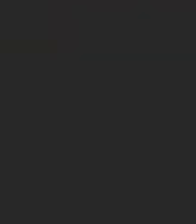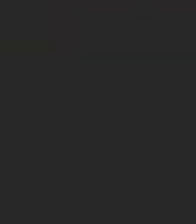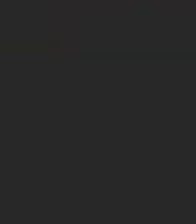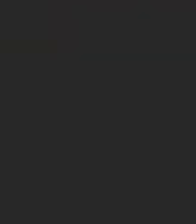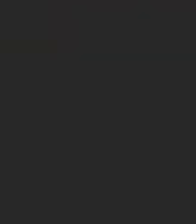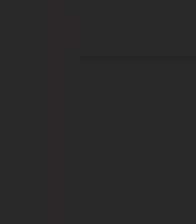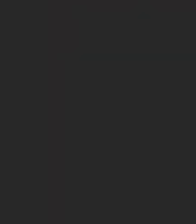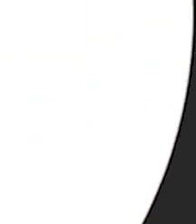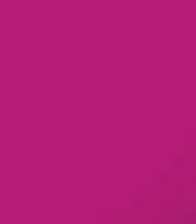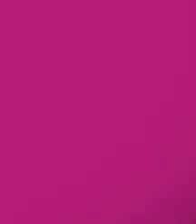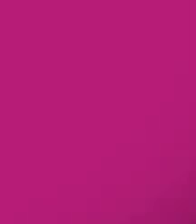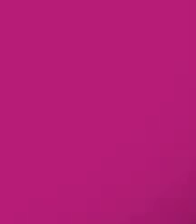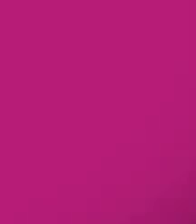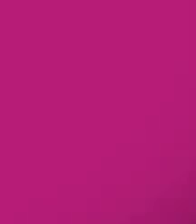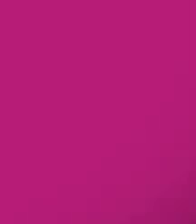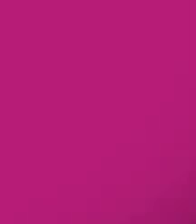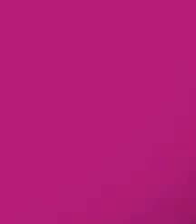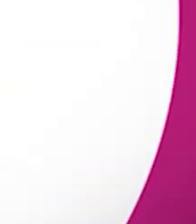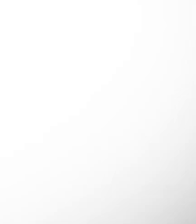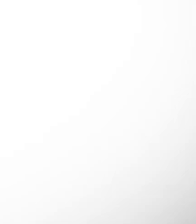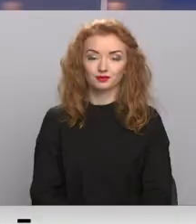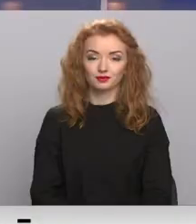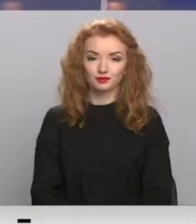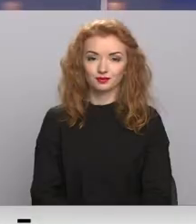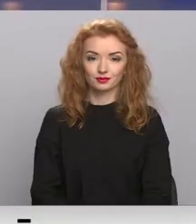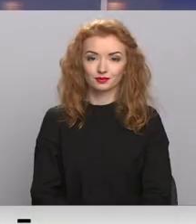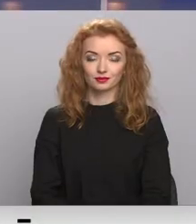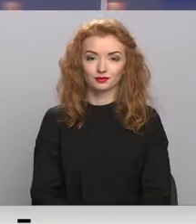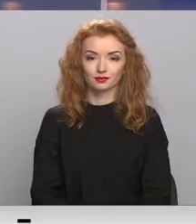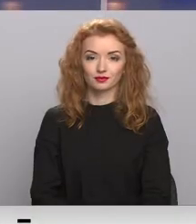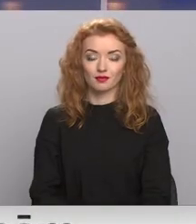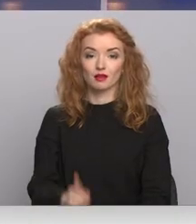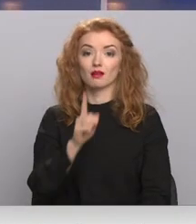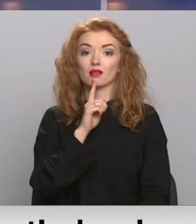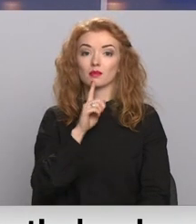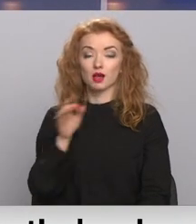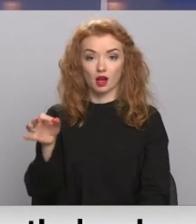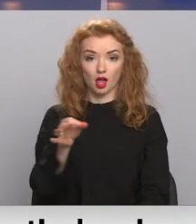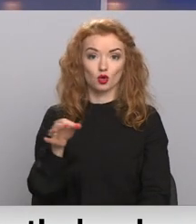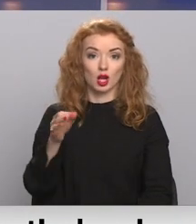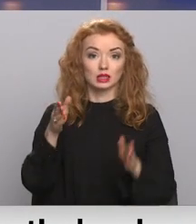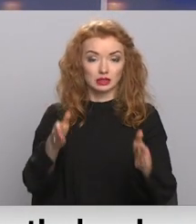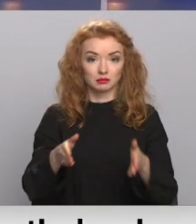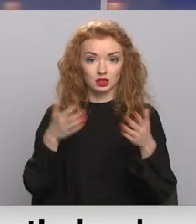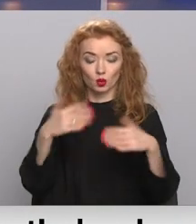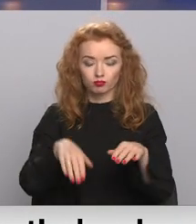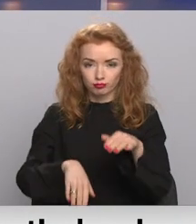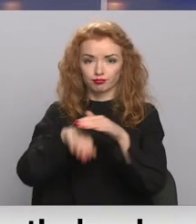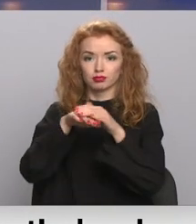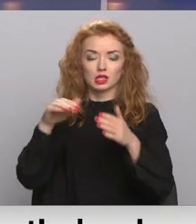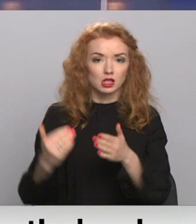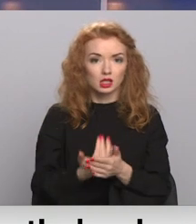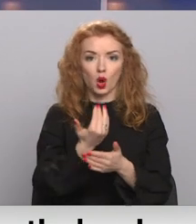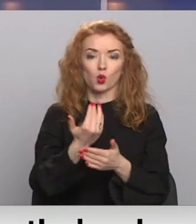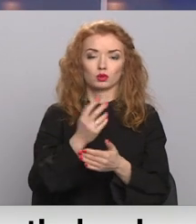Re, viss ēters ir te! Bet Liepājas reģionālajā slimnīcā sasniegts jauns